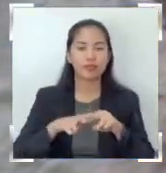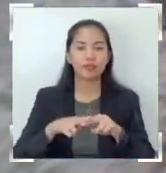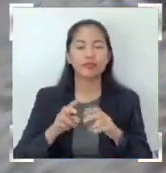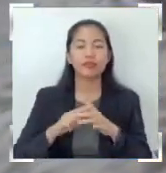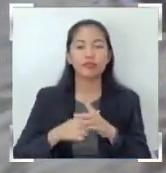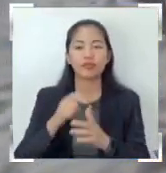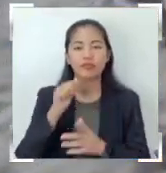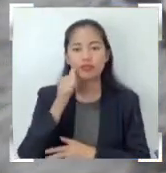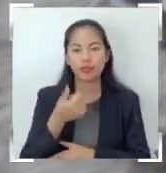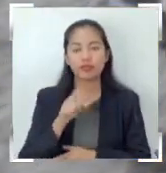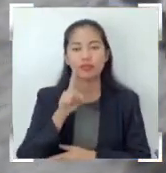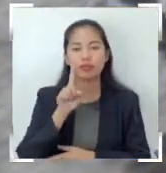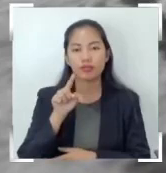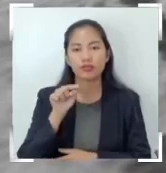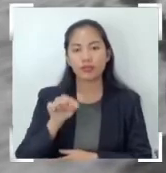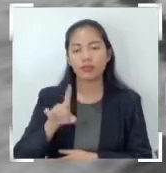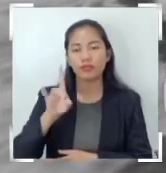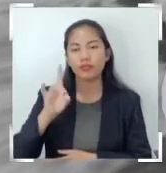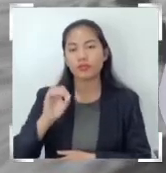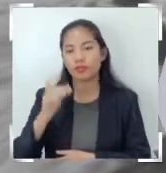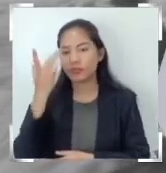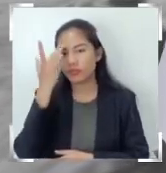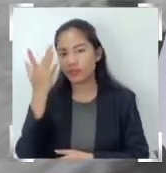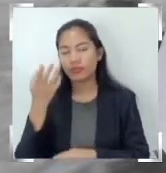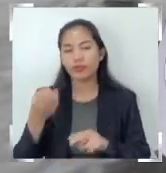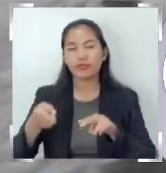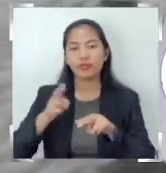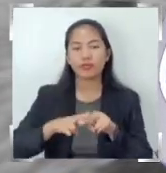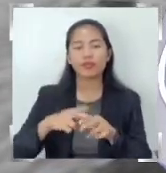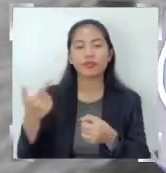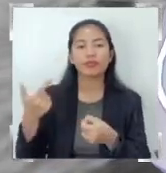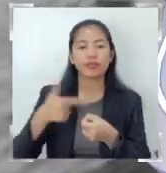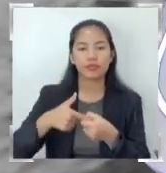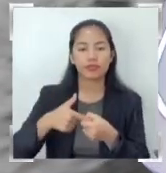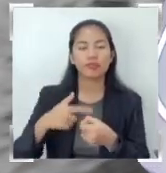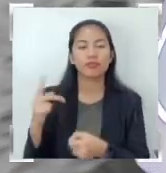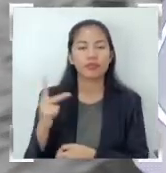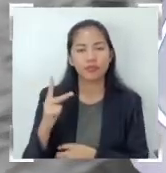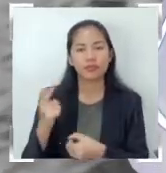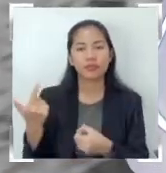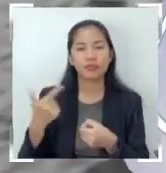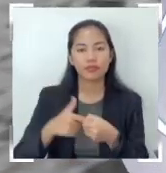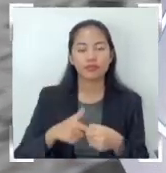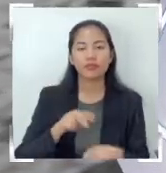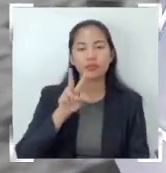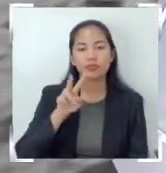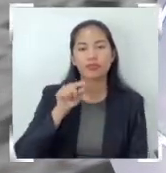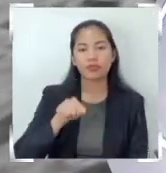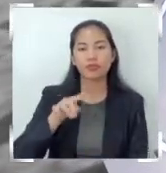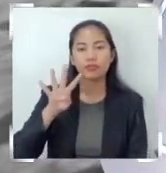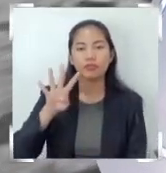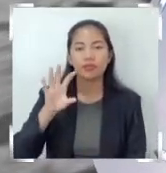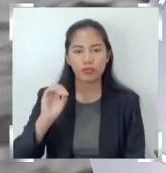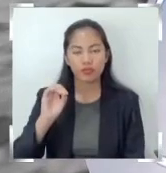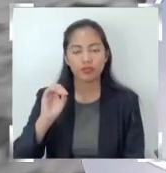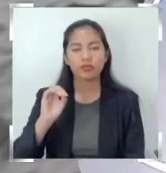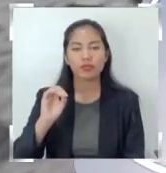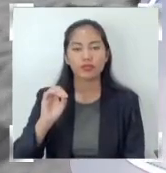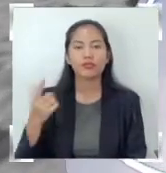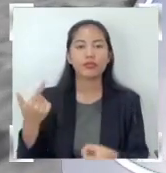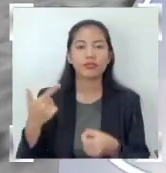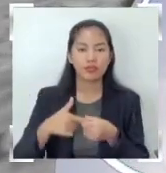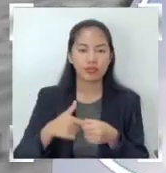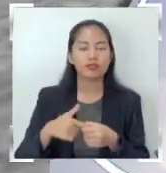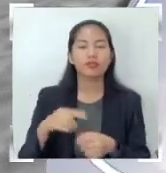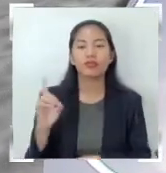85 centavos ang dagdag sa kada litro ng gasolina at kerosene. 2 pesos and 40 centavos naman ang kada litro ng diesel.